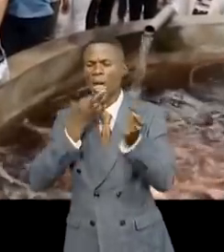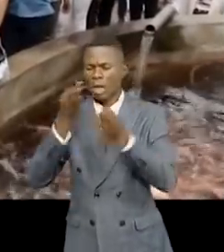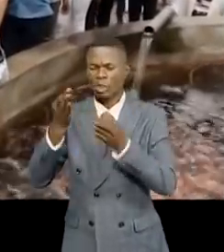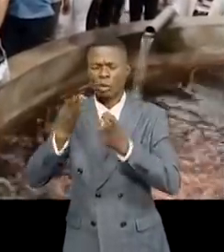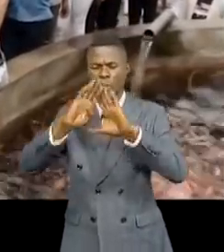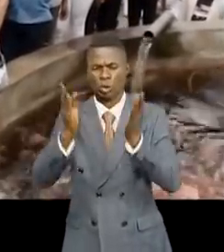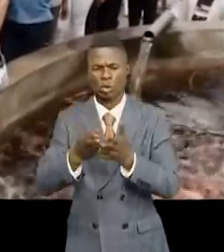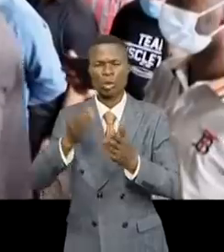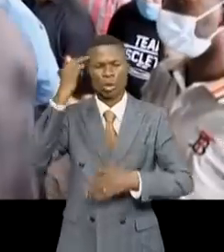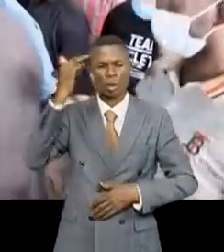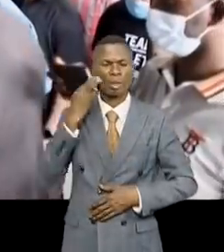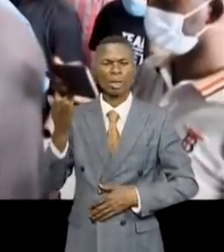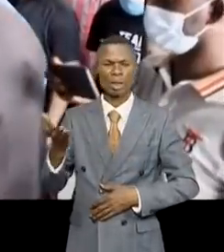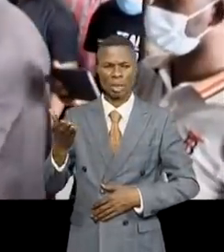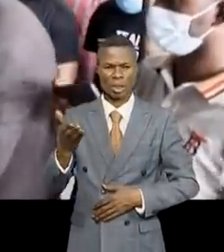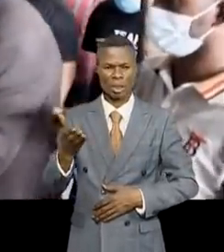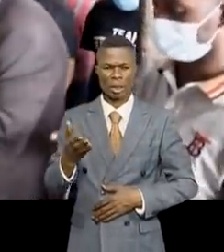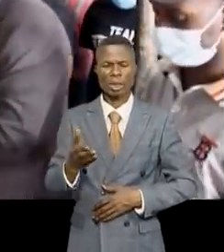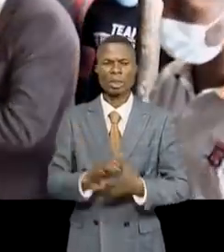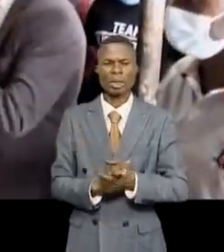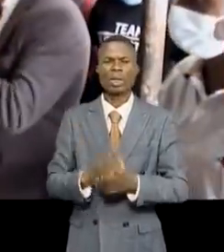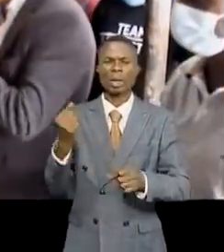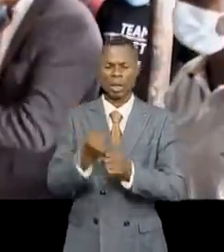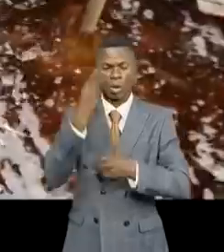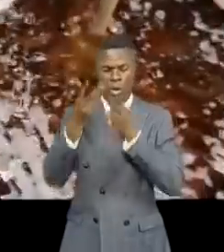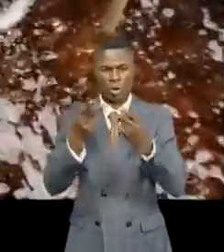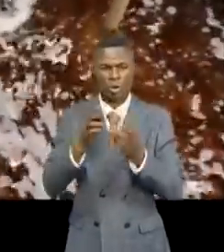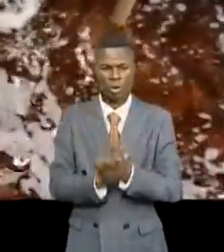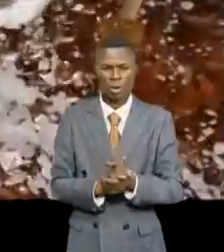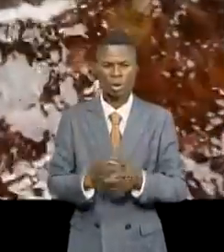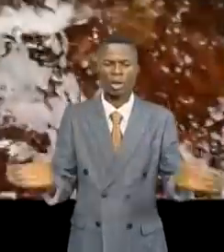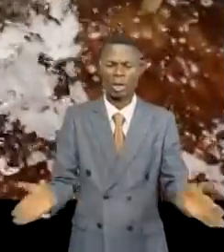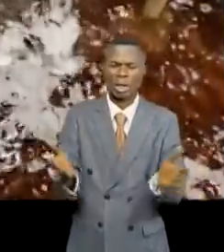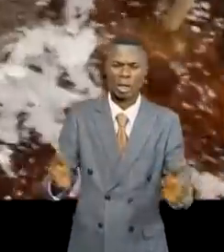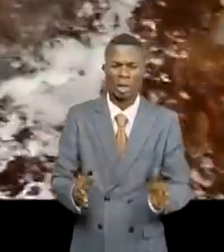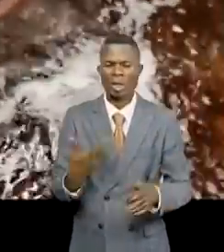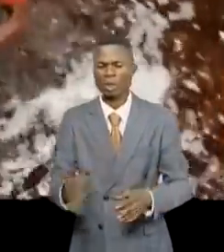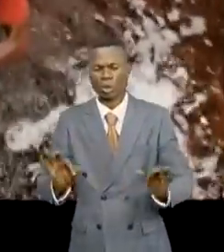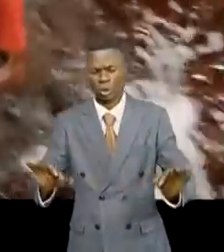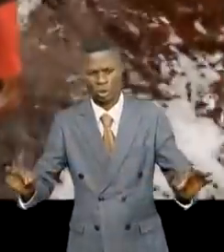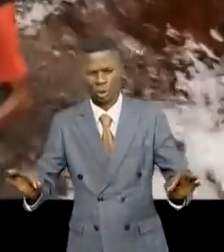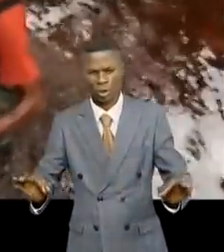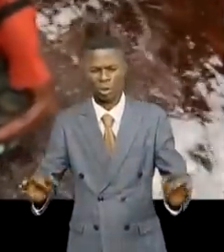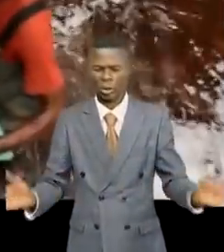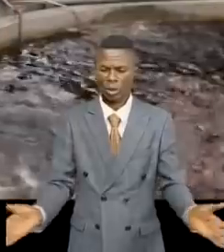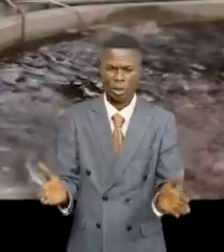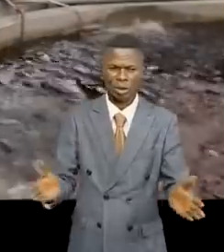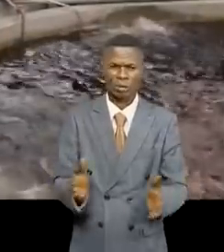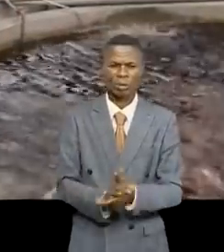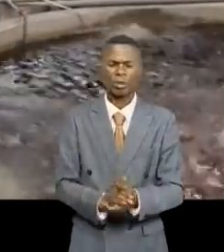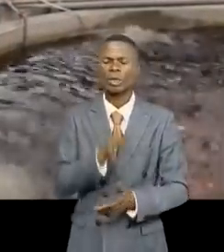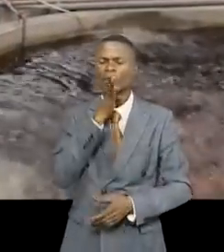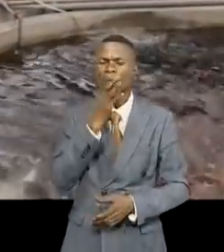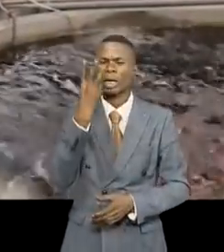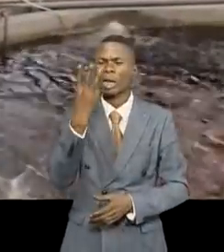numéro 1 de la pêche et élevage, du tri des géniteurs en passant par l'insémination artificielle et l'alvinage, l'engraissement qui dure